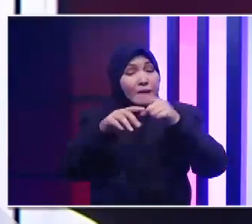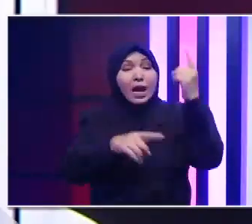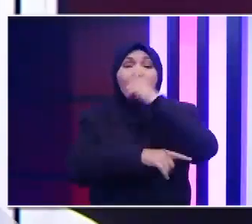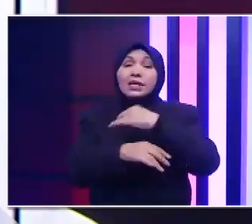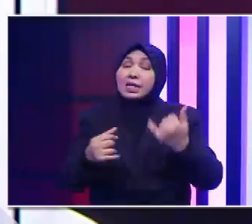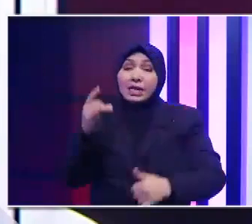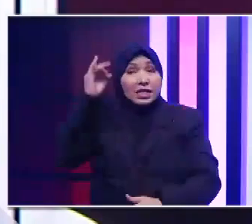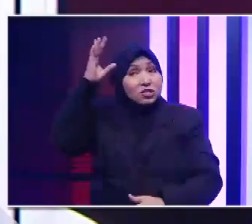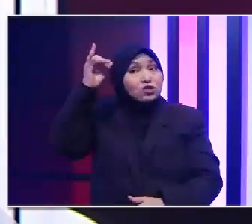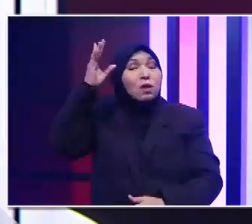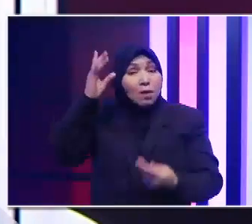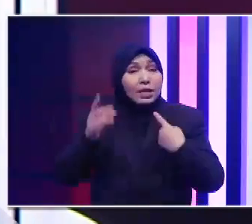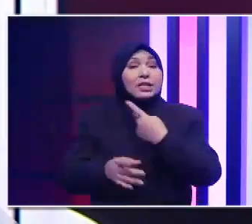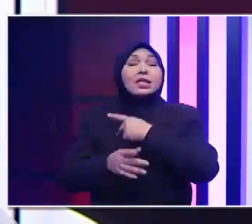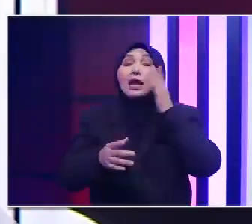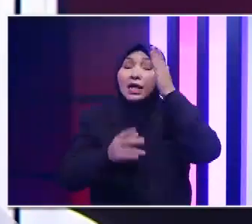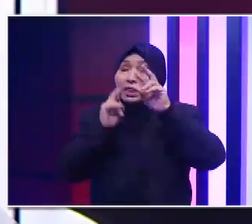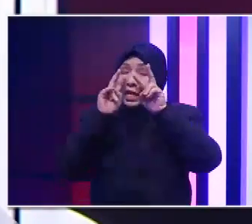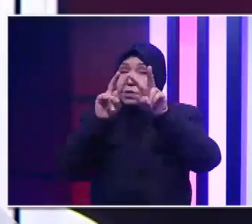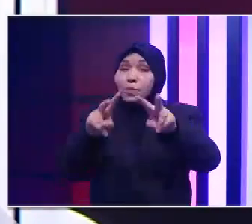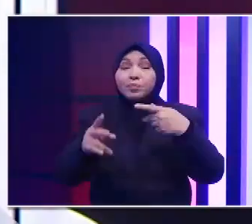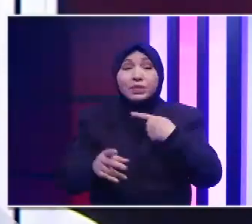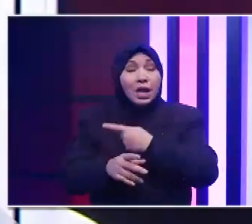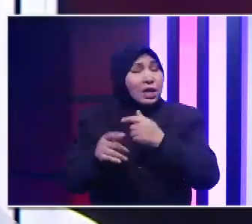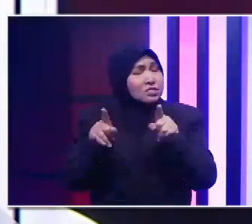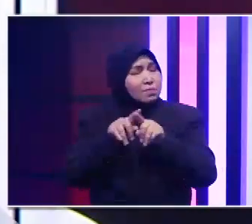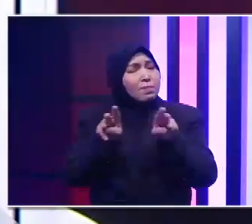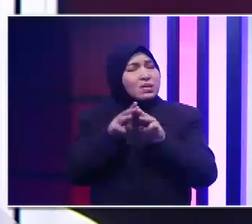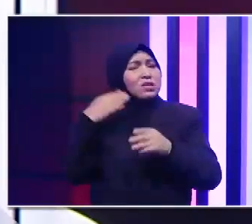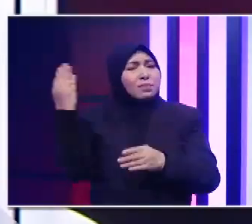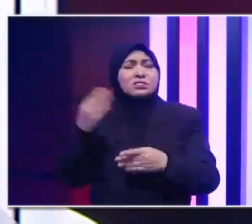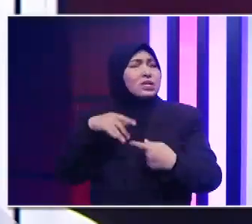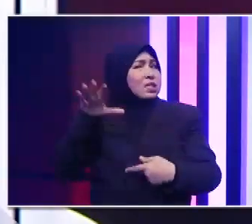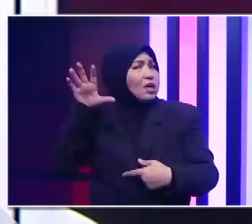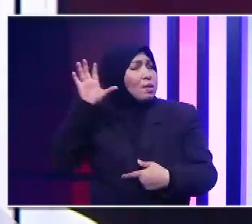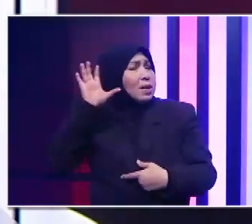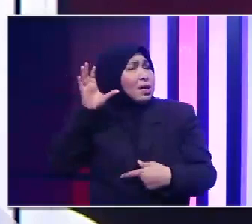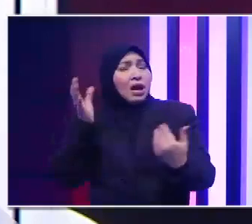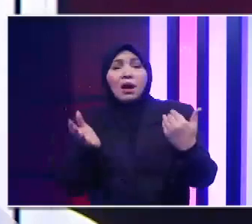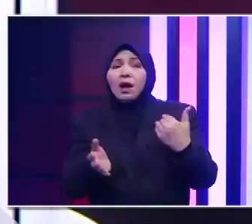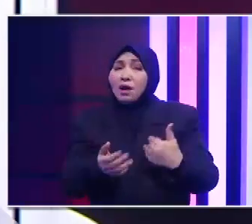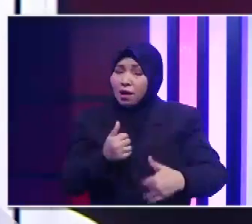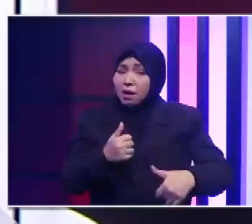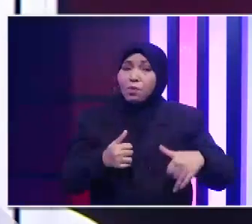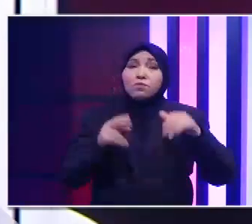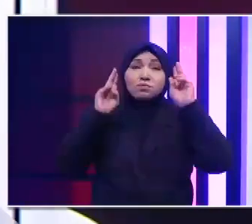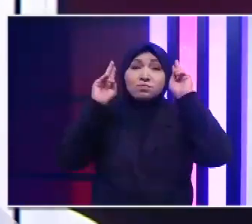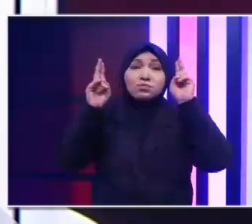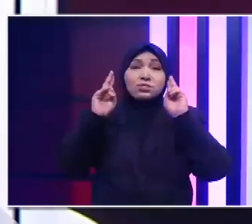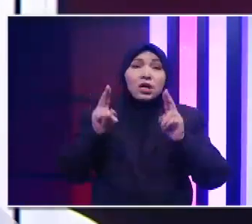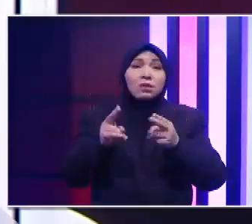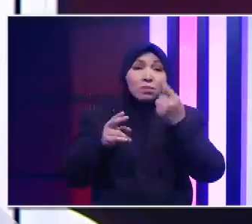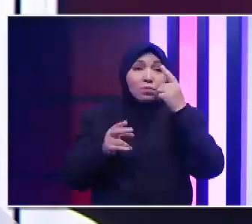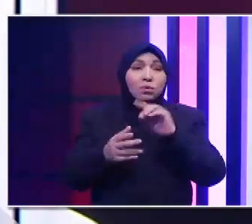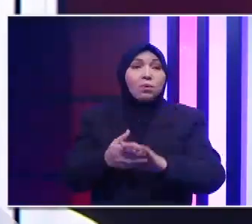jadi insya Allah kita akan lihat kita akan setiba silahkan taakan mendengar terlebih dahulu Alfa brush enak